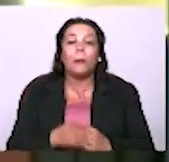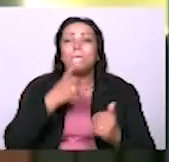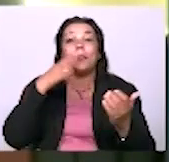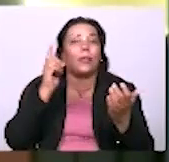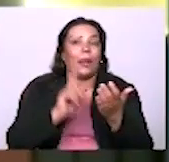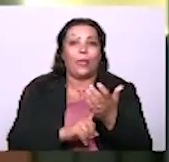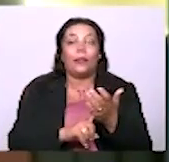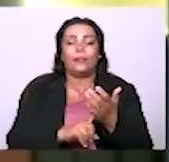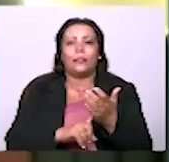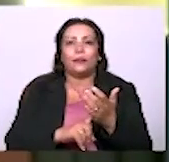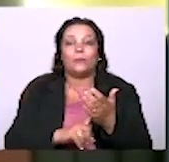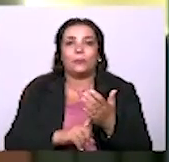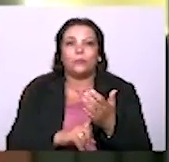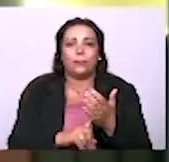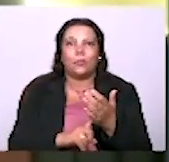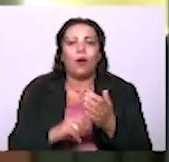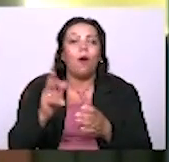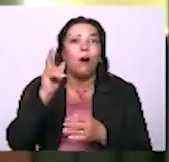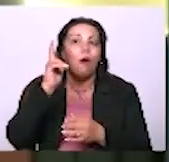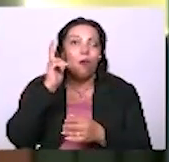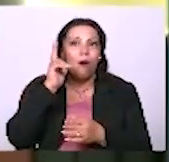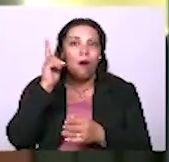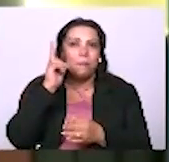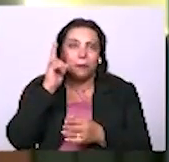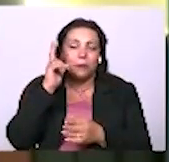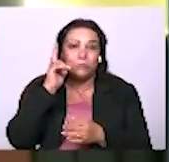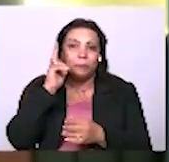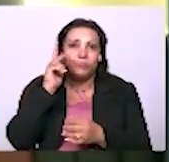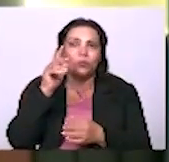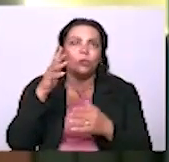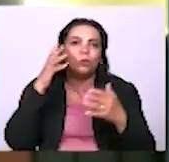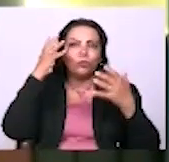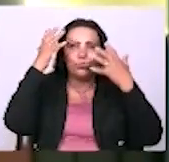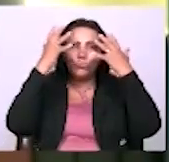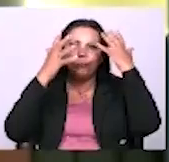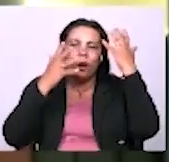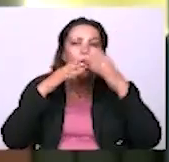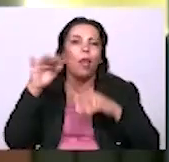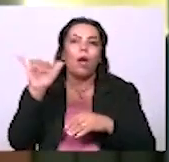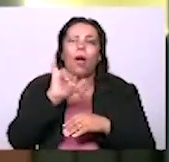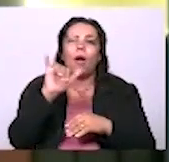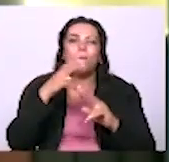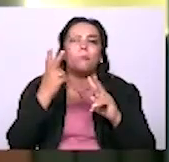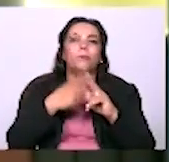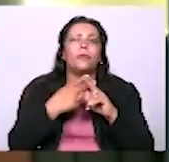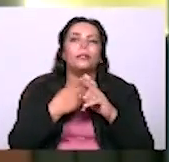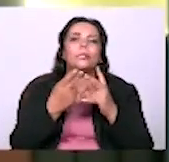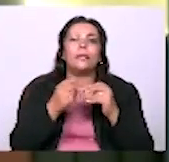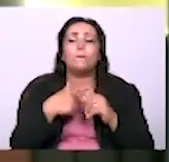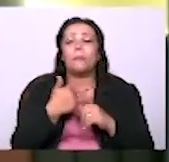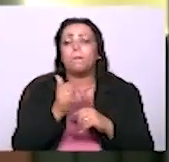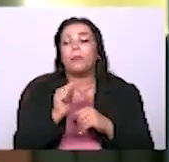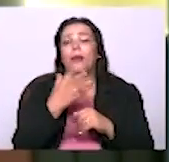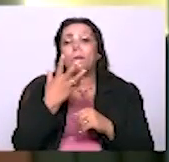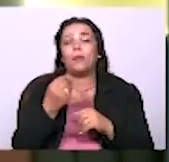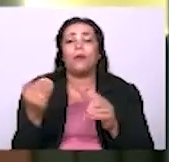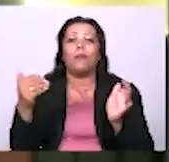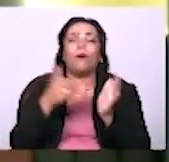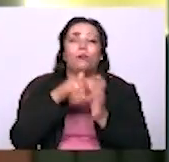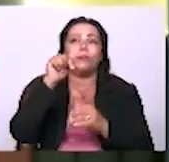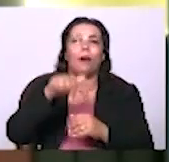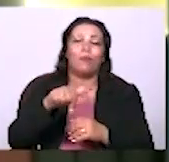بالتاكيد الخبر الذي يعني شغل اهتمام الناس منذ ليله امس حتى